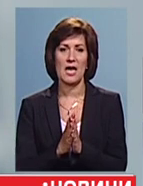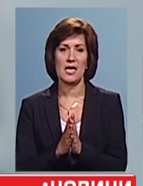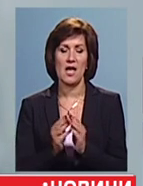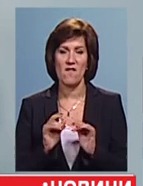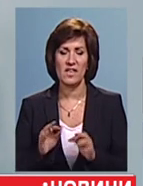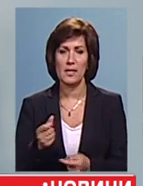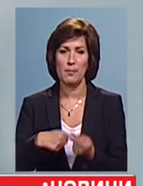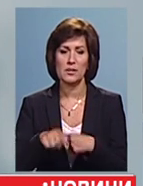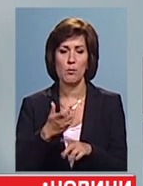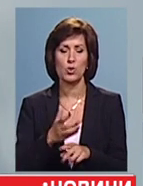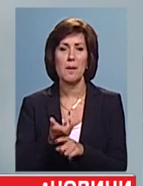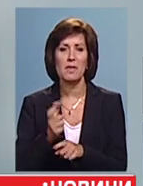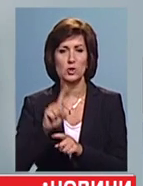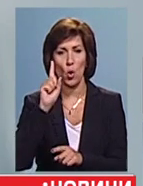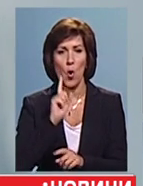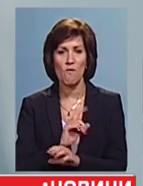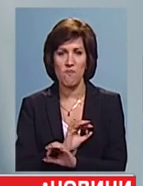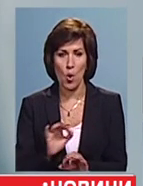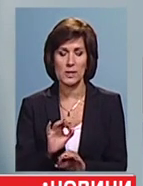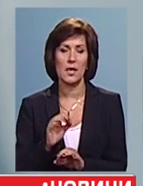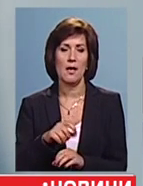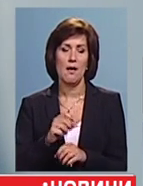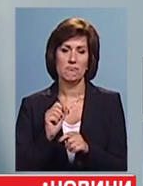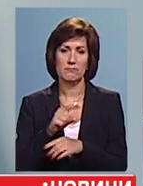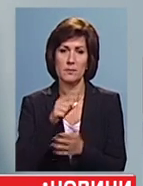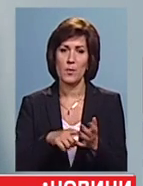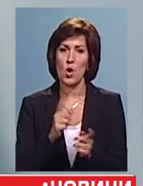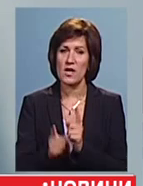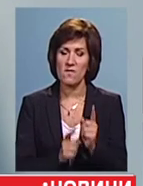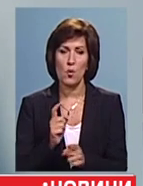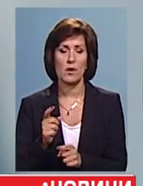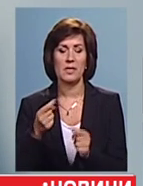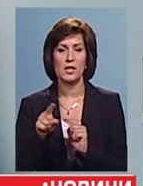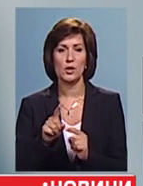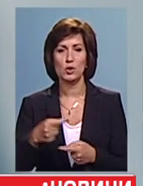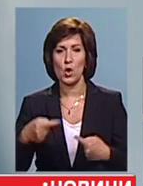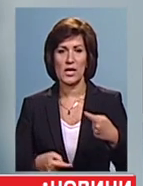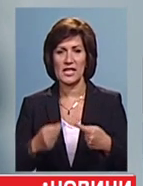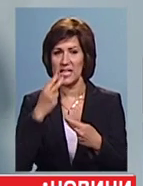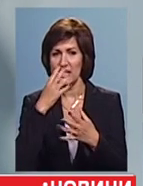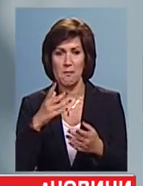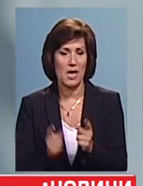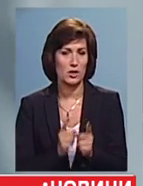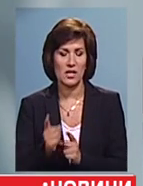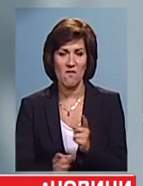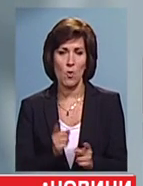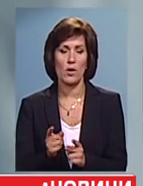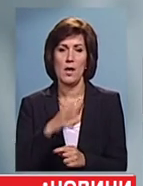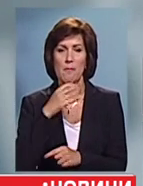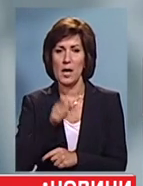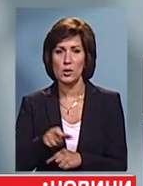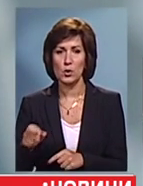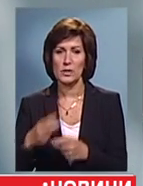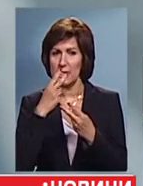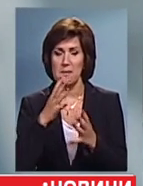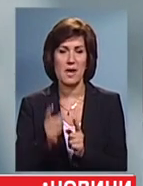буде більш комфортним. Задавали йому питання про реформи, зокрема про те, що критики не бачать реформ, що багато людей,